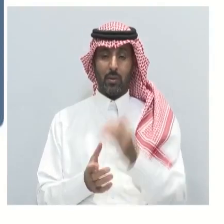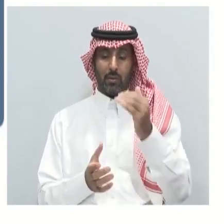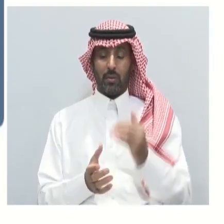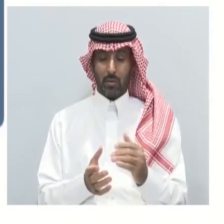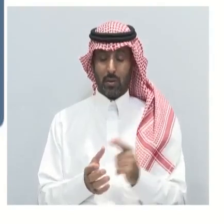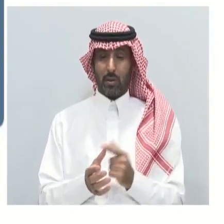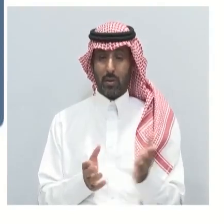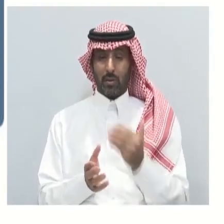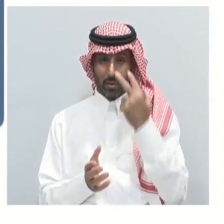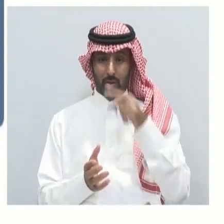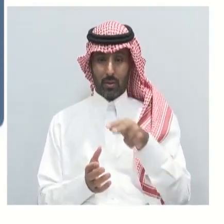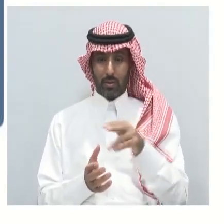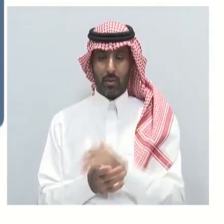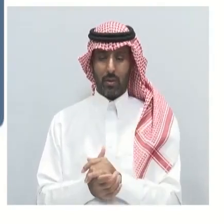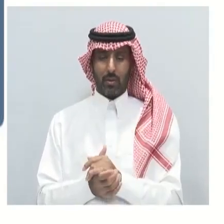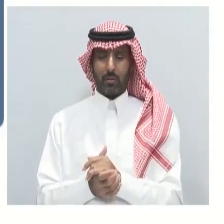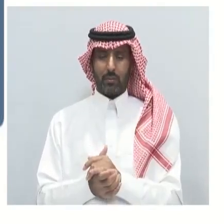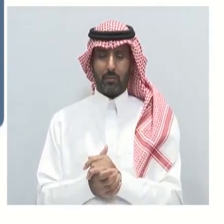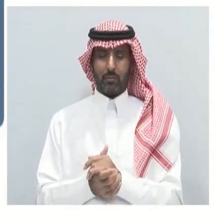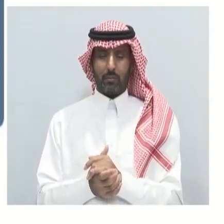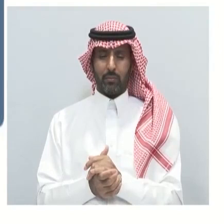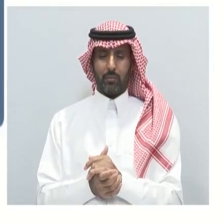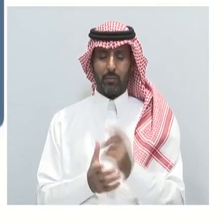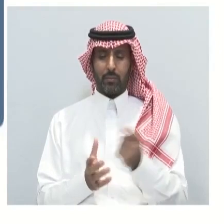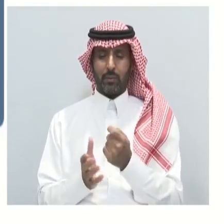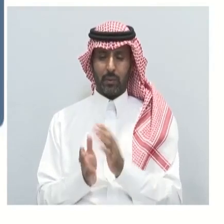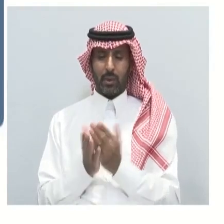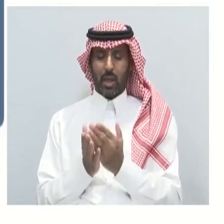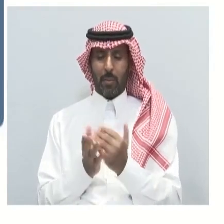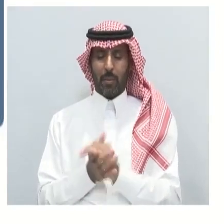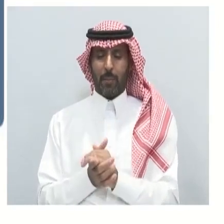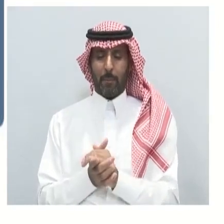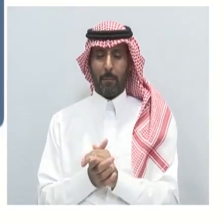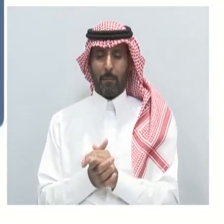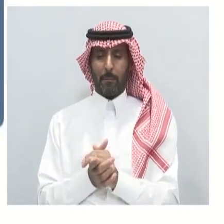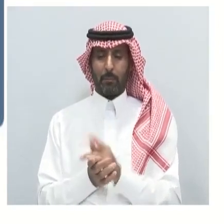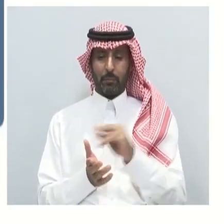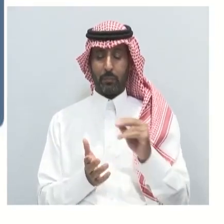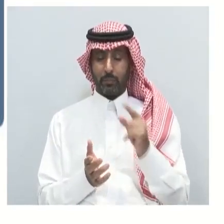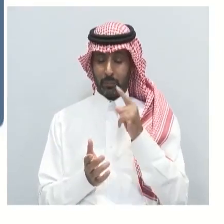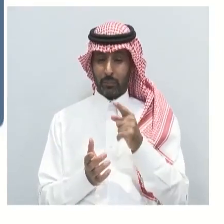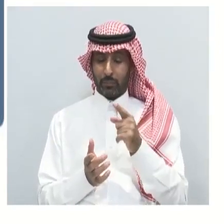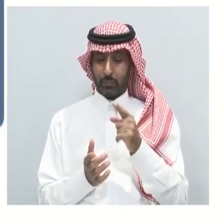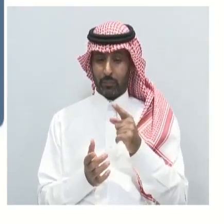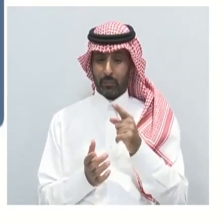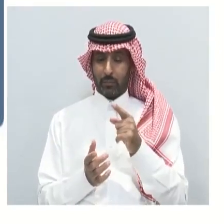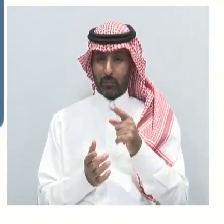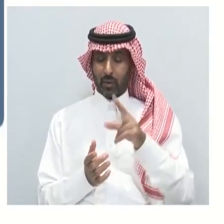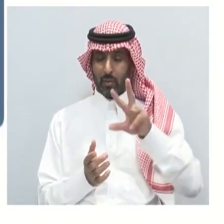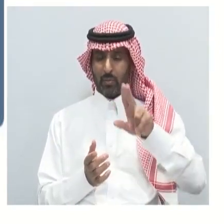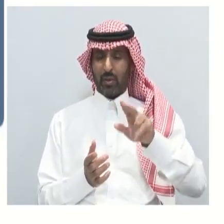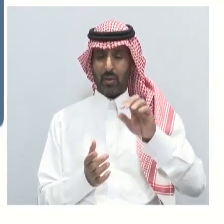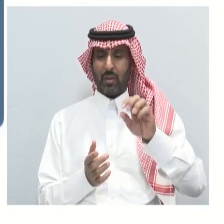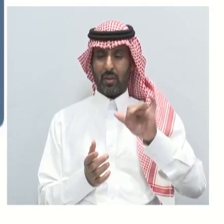في المثال الذي امامك الذي يعني مطروح في كتابك المدرسي المثال التطبيقي المستخدم في بعض